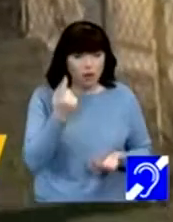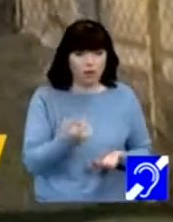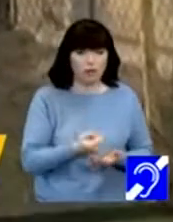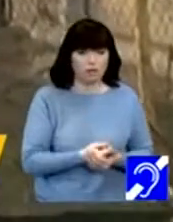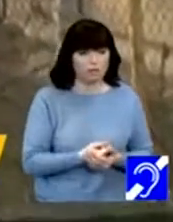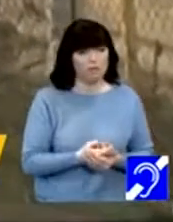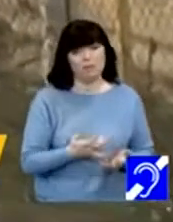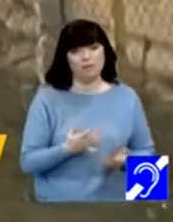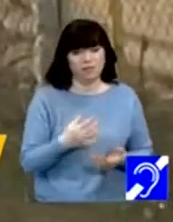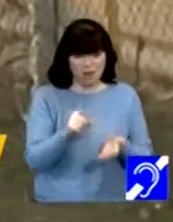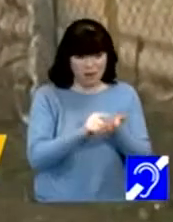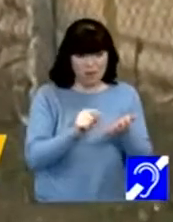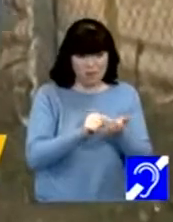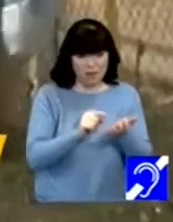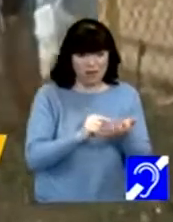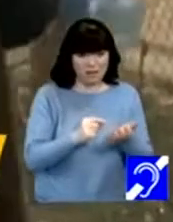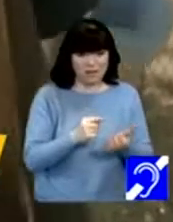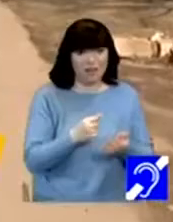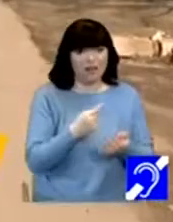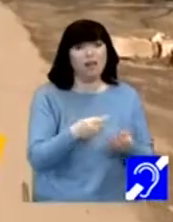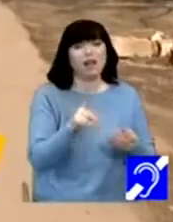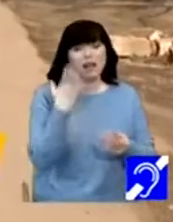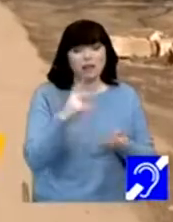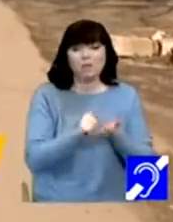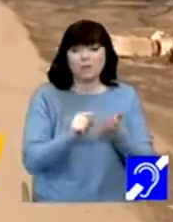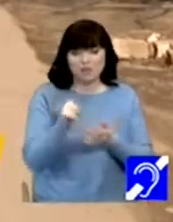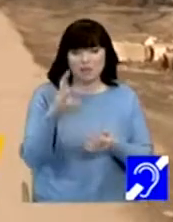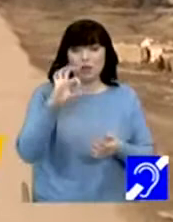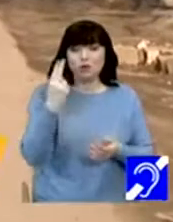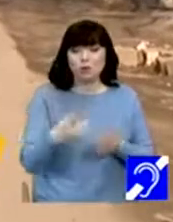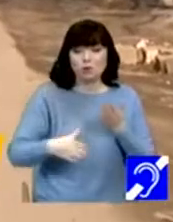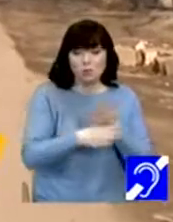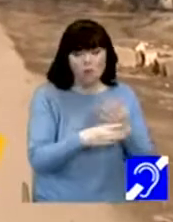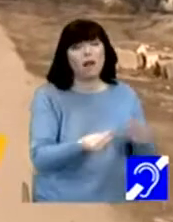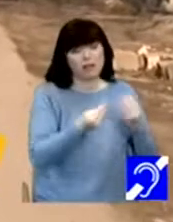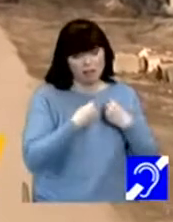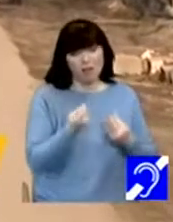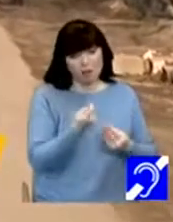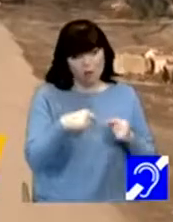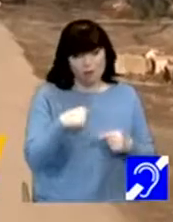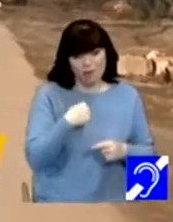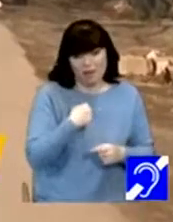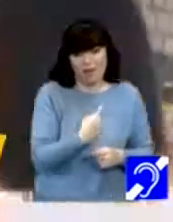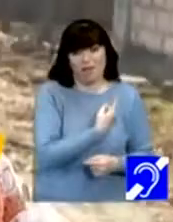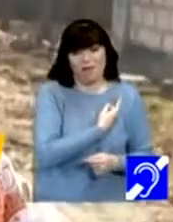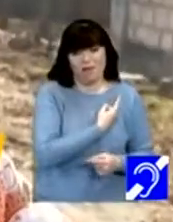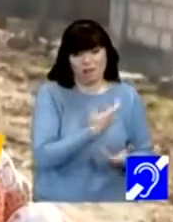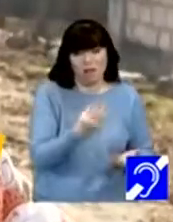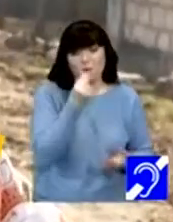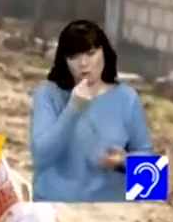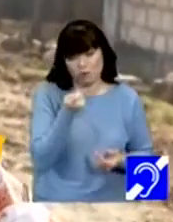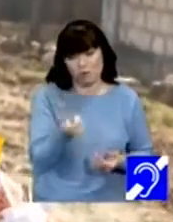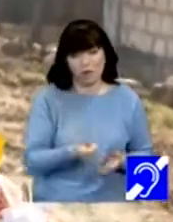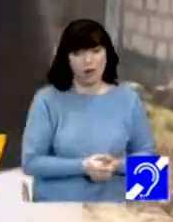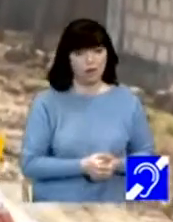dat la pensionar, le-o dat câte o corupcă de crupe, de șeia, de șeia. Eu sunt babă sângăratică. Acum toți s-au